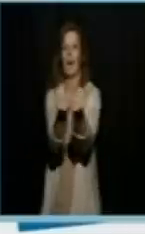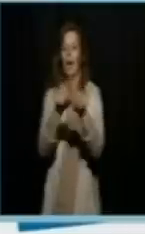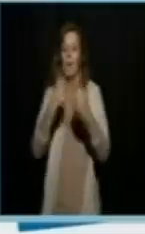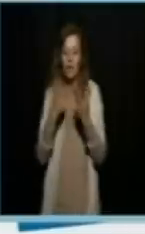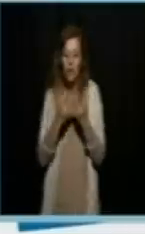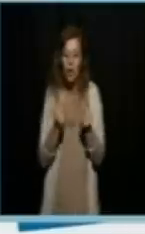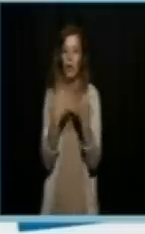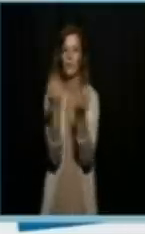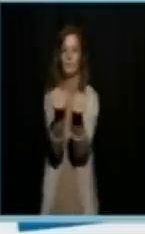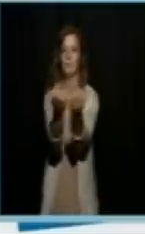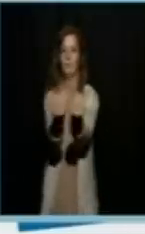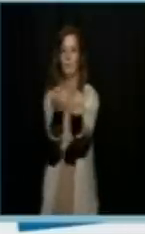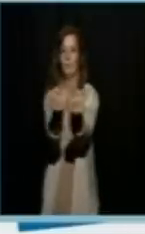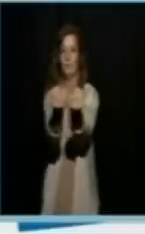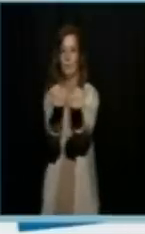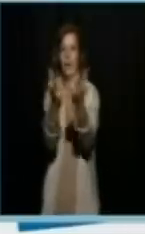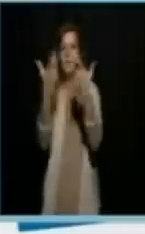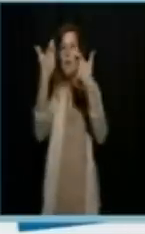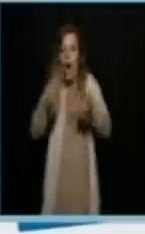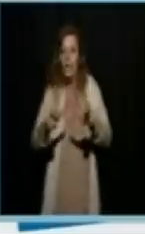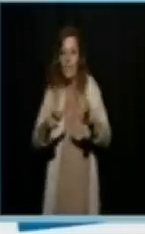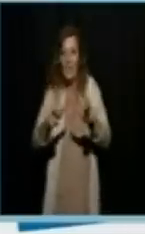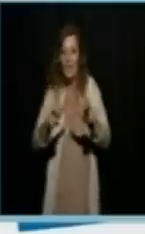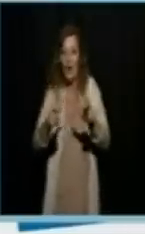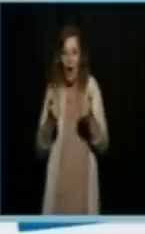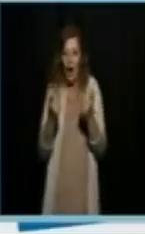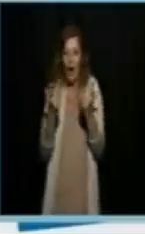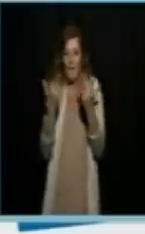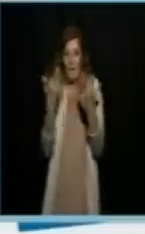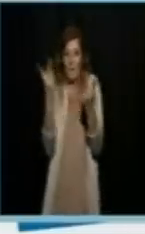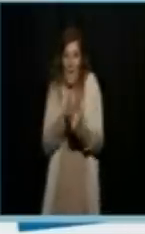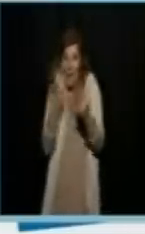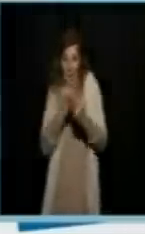soluzioni concrete. Perché alla fine